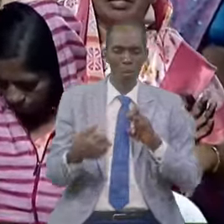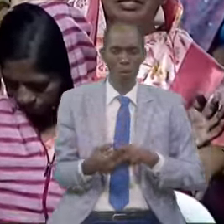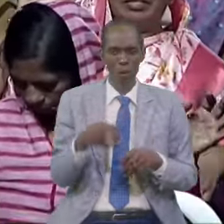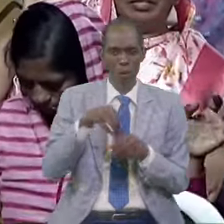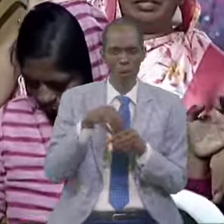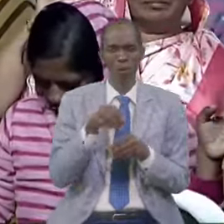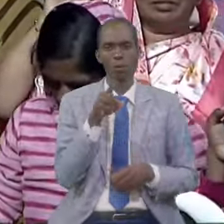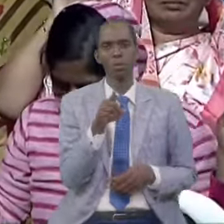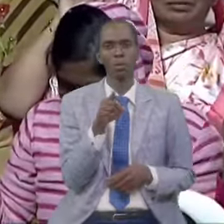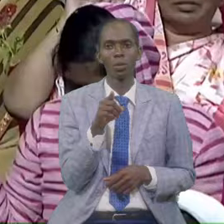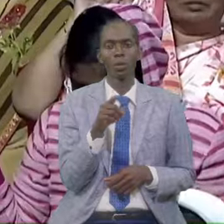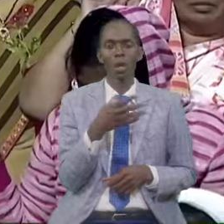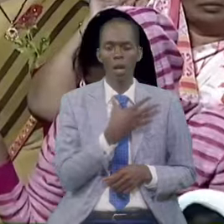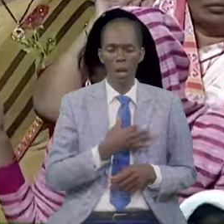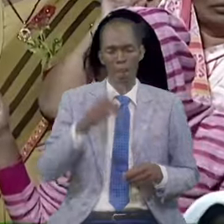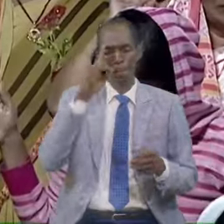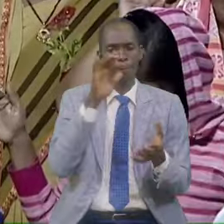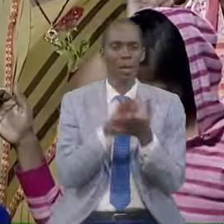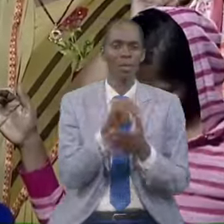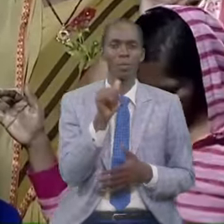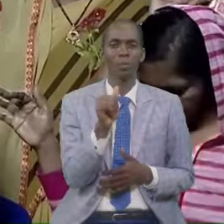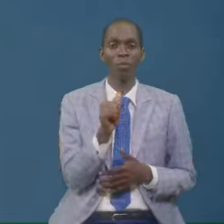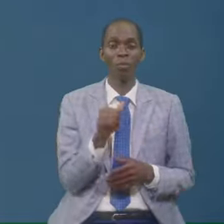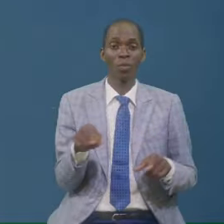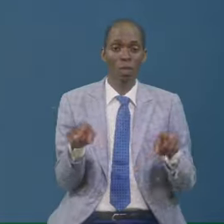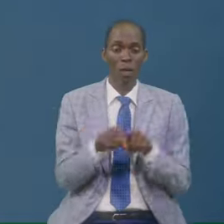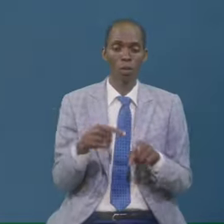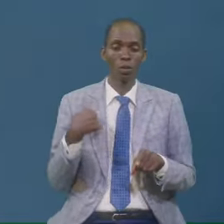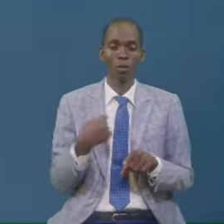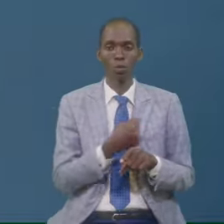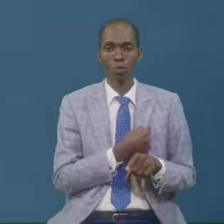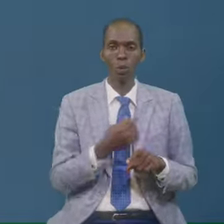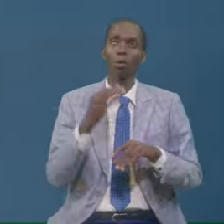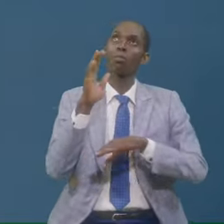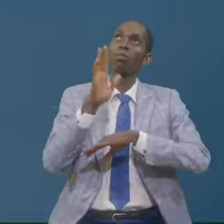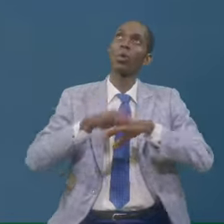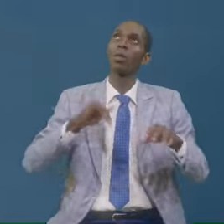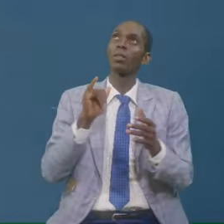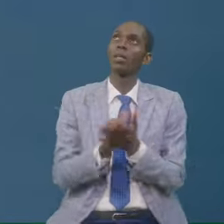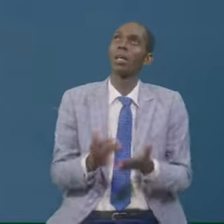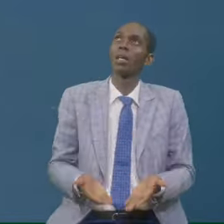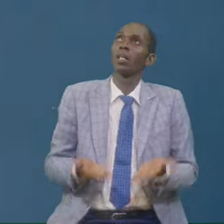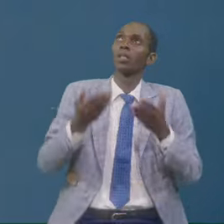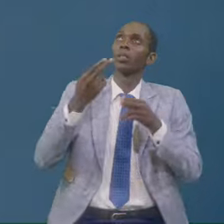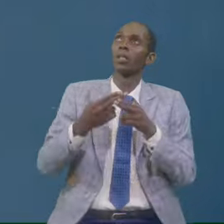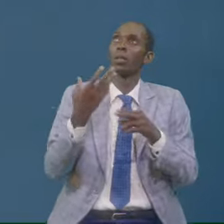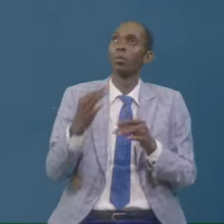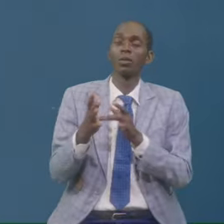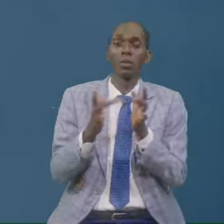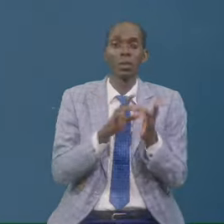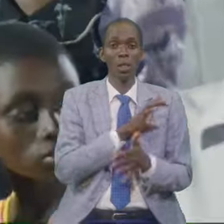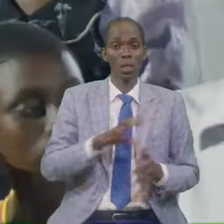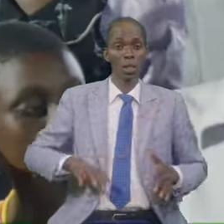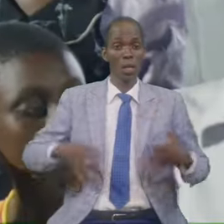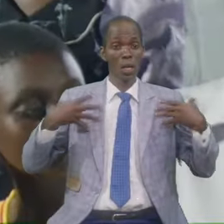And believe. నమ్మండి. As we mentioned that exalted name of Jesus Christ, healing comes to you